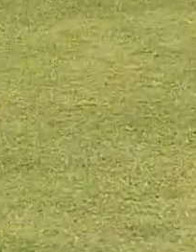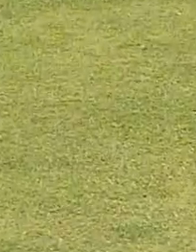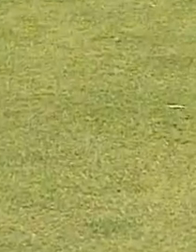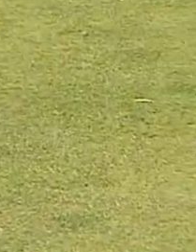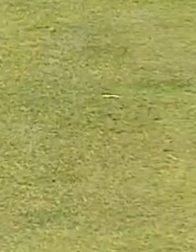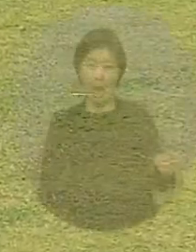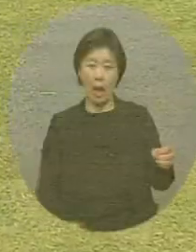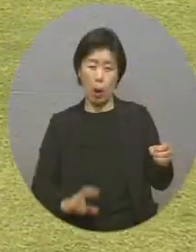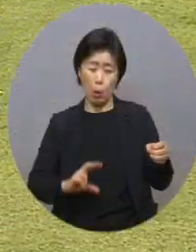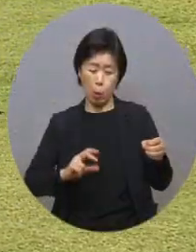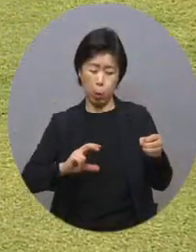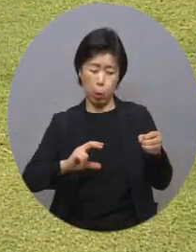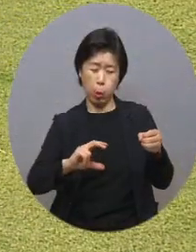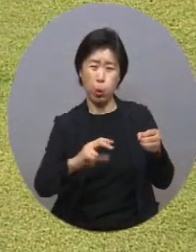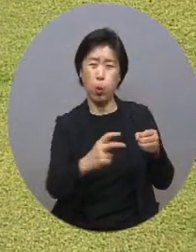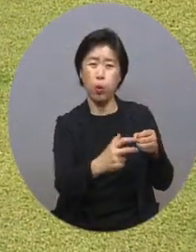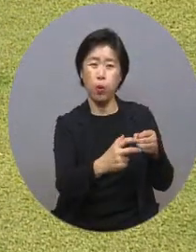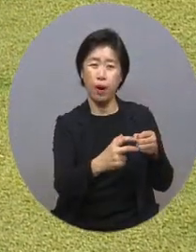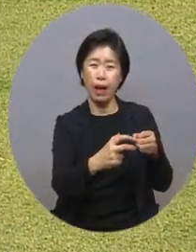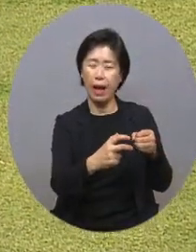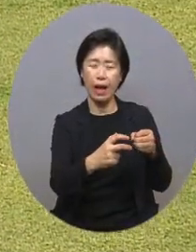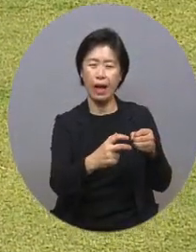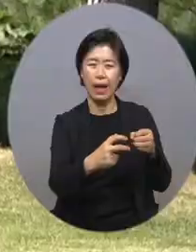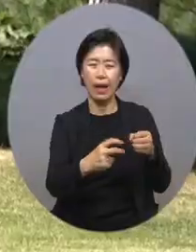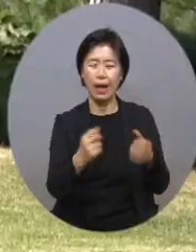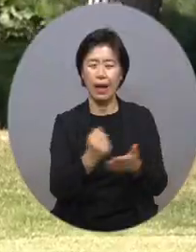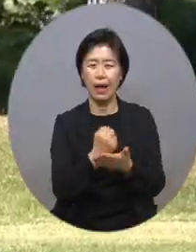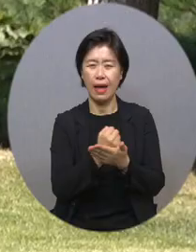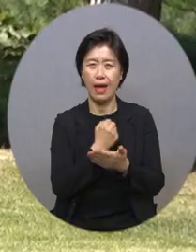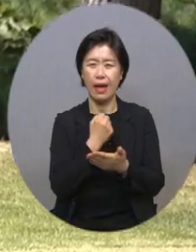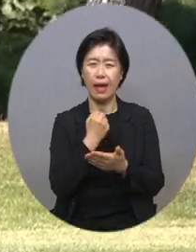길다. 우와.